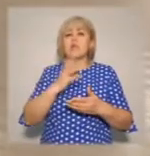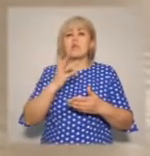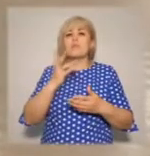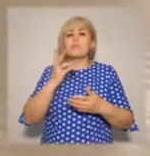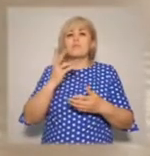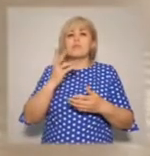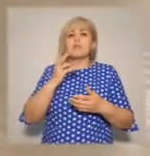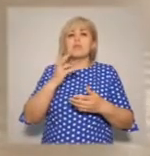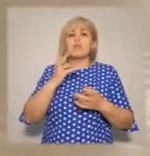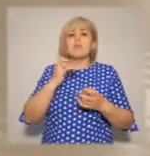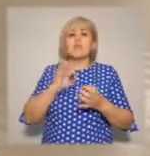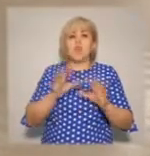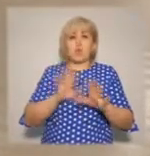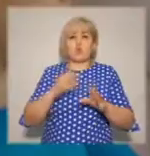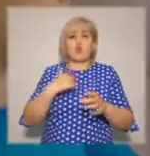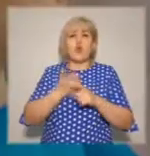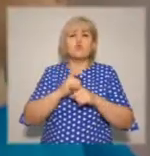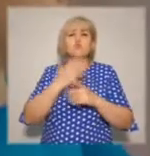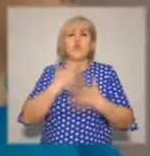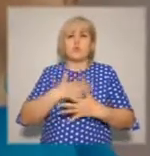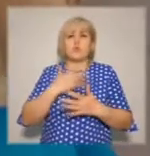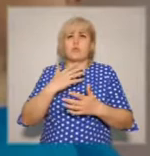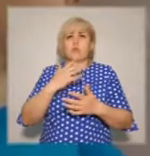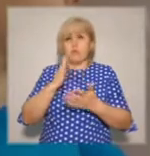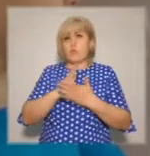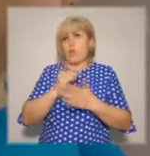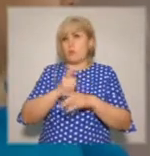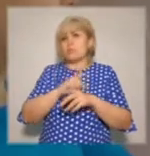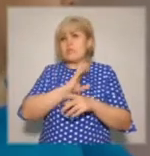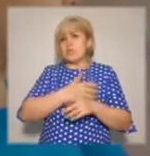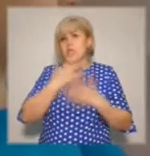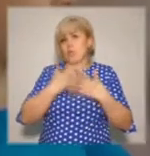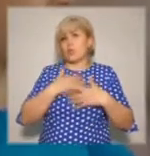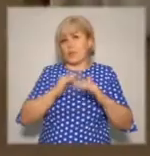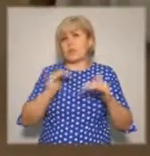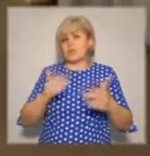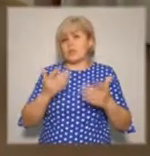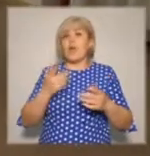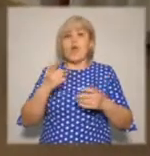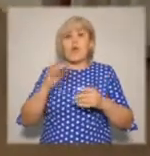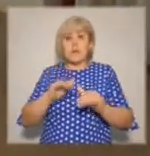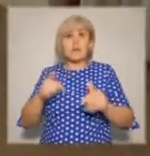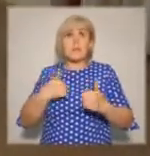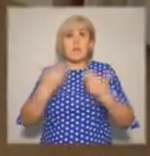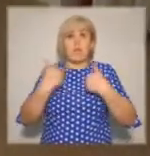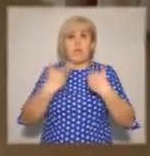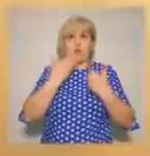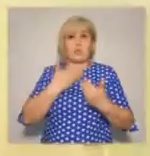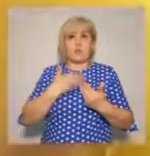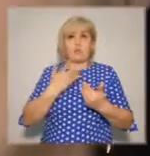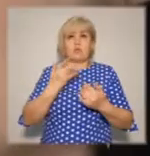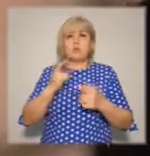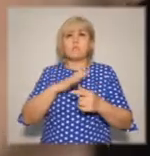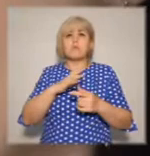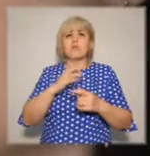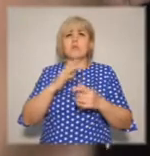ним подбирали девочек. Вот, было так. Сейчас, на самом деле, да, есть девчонки, у которых нет партнеров. Это всегда было.